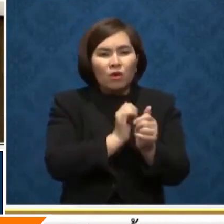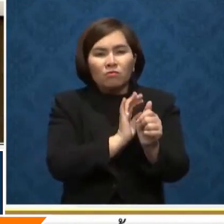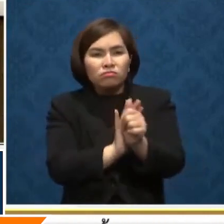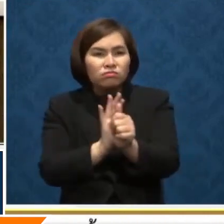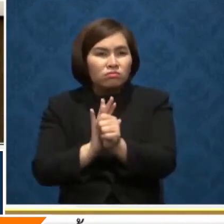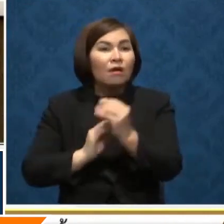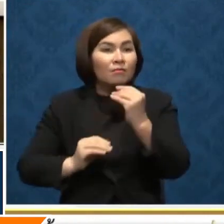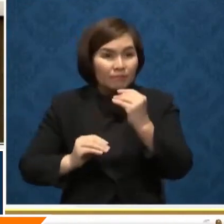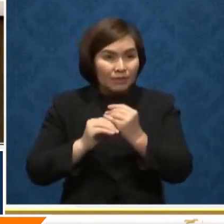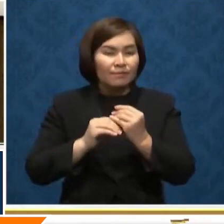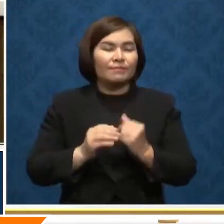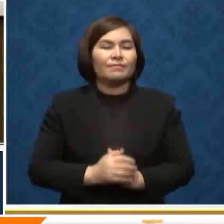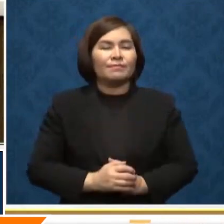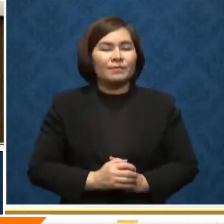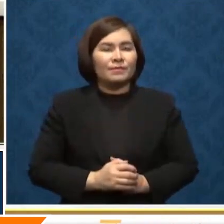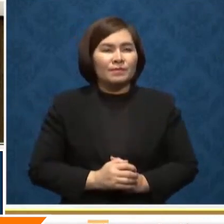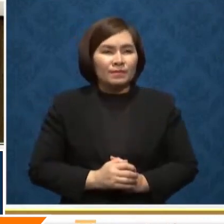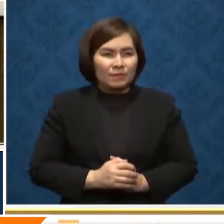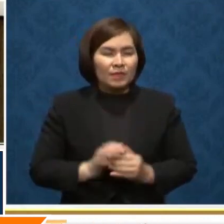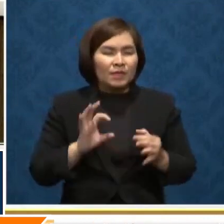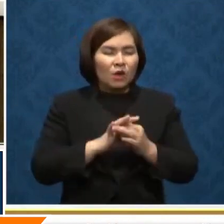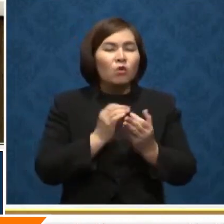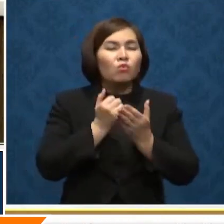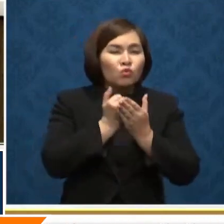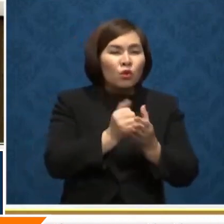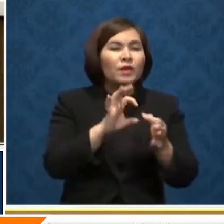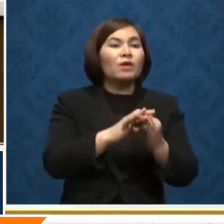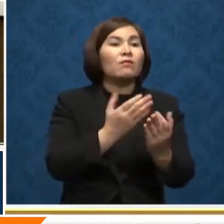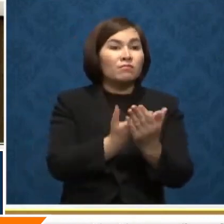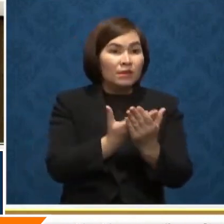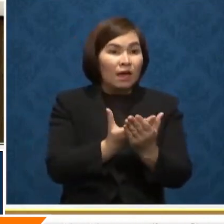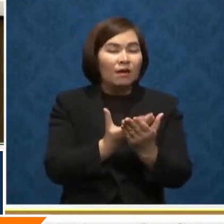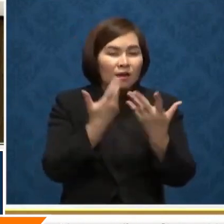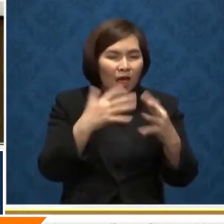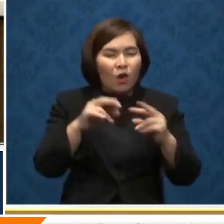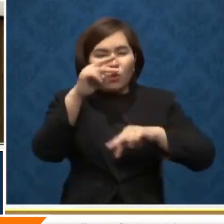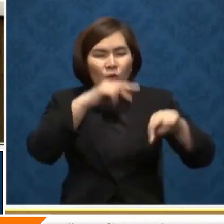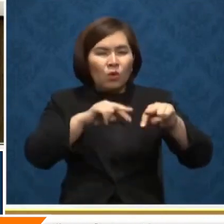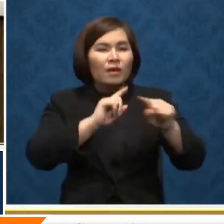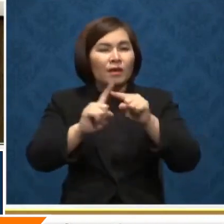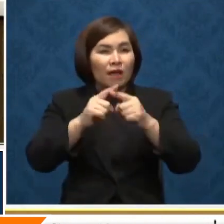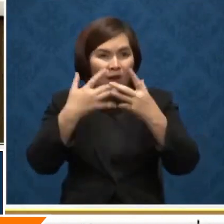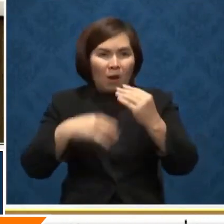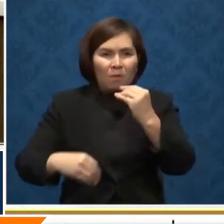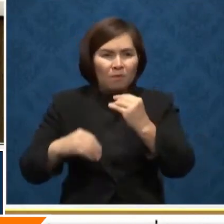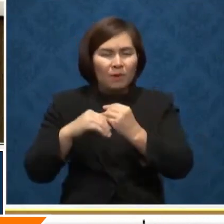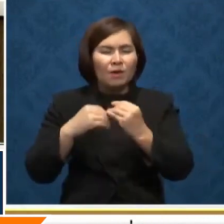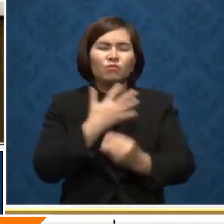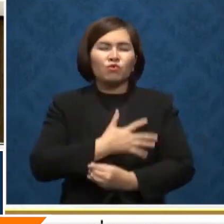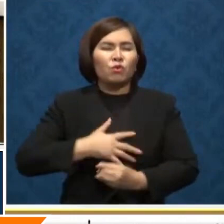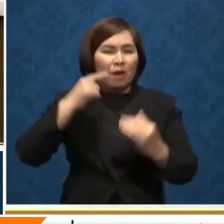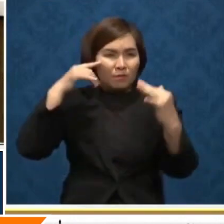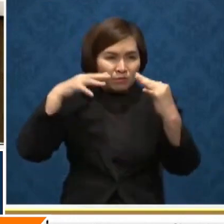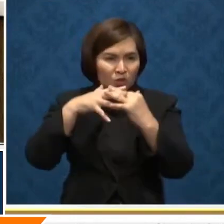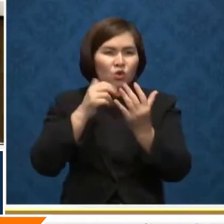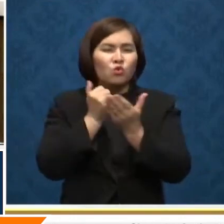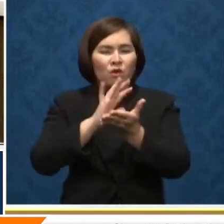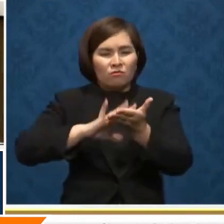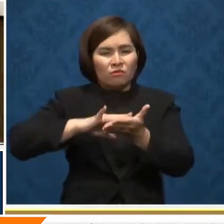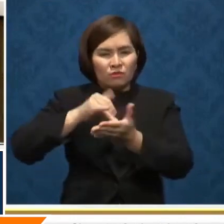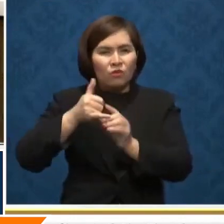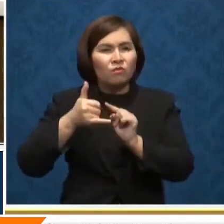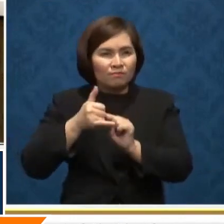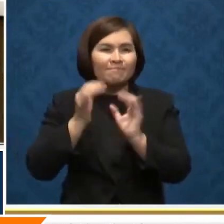านอกเหนือจากเรื่องของการเยียวยาในด้านเงินหรือด้านต่างๆแล้วเนี่ยการเยียวยาเรื่องสุขภาพจิตก็เป็นเรื่องที่สำคัญอัน